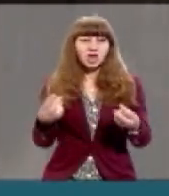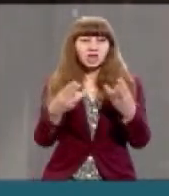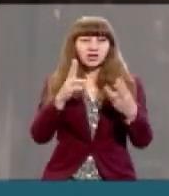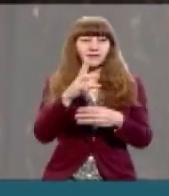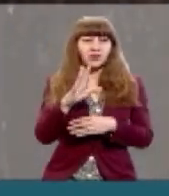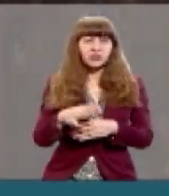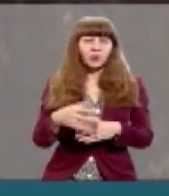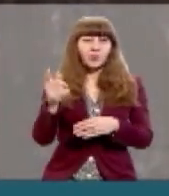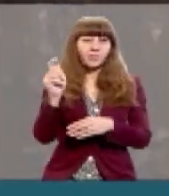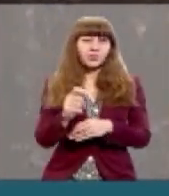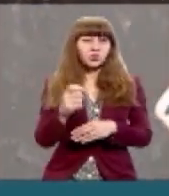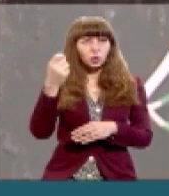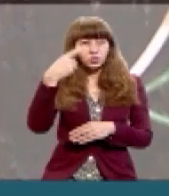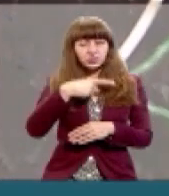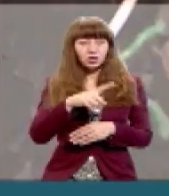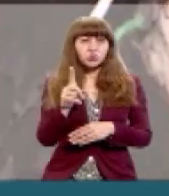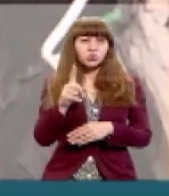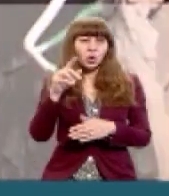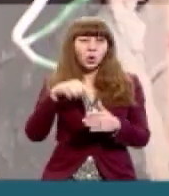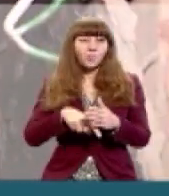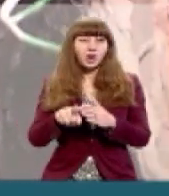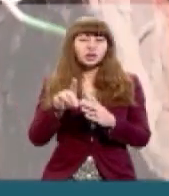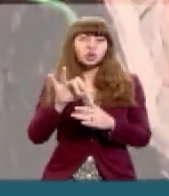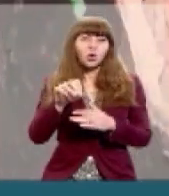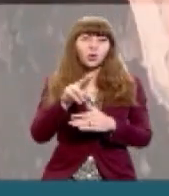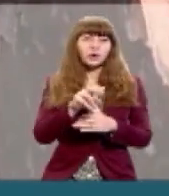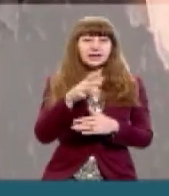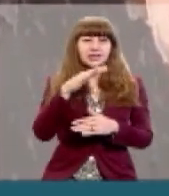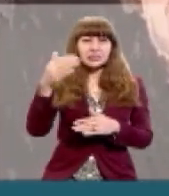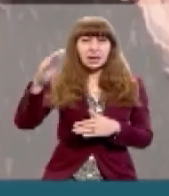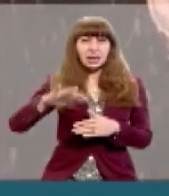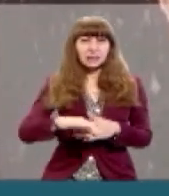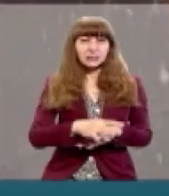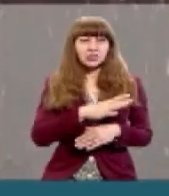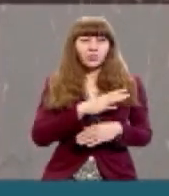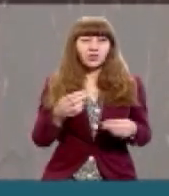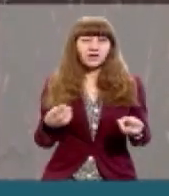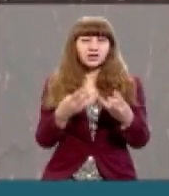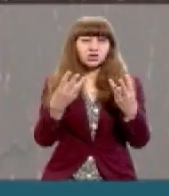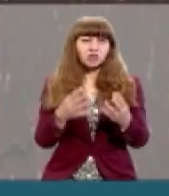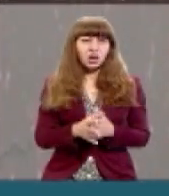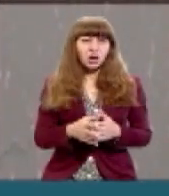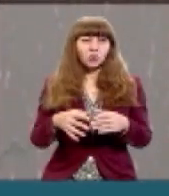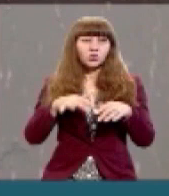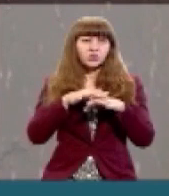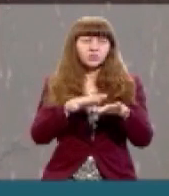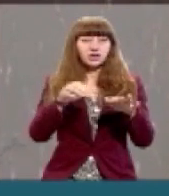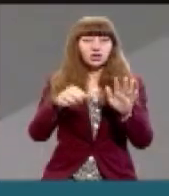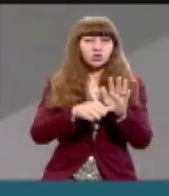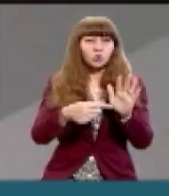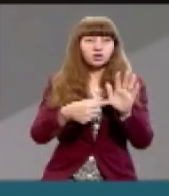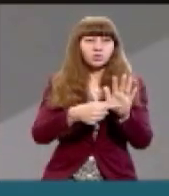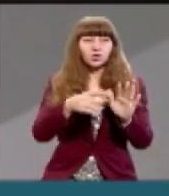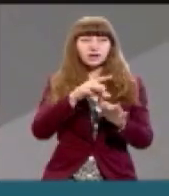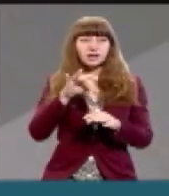По прибытию на место было установлено, что в подсобном помещении на лестничной площадке произошло возгорание. Огонь перекинулся на 6 и